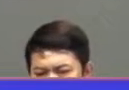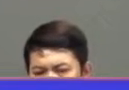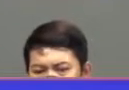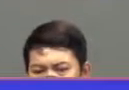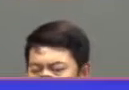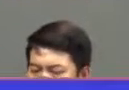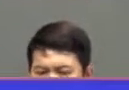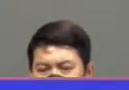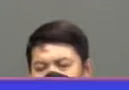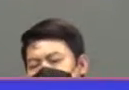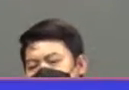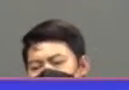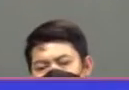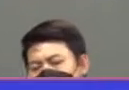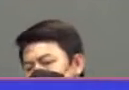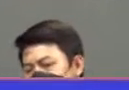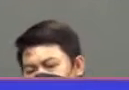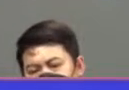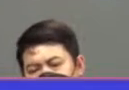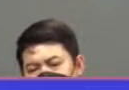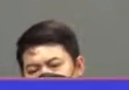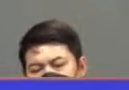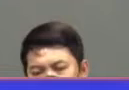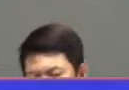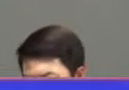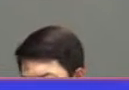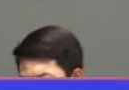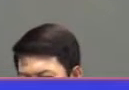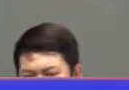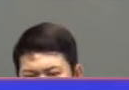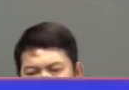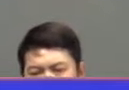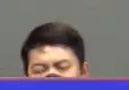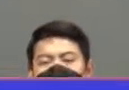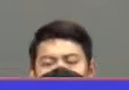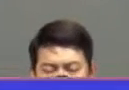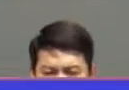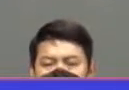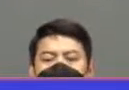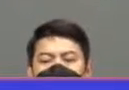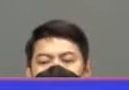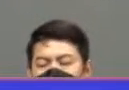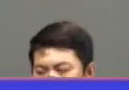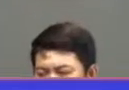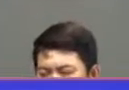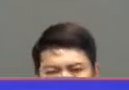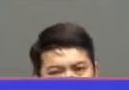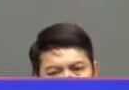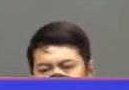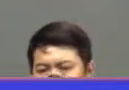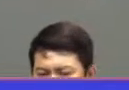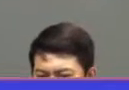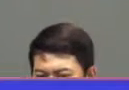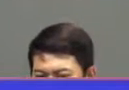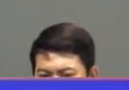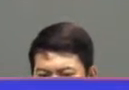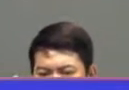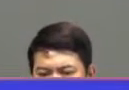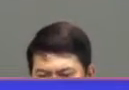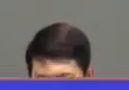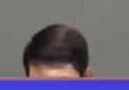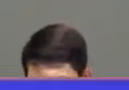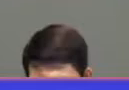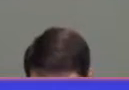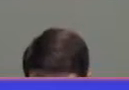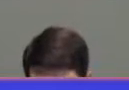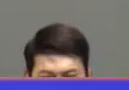กณฑ์เดิมก็คือร่วมจ่ายรัฐครึ่งหนึ่งเราครึ่งหนึ่งนะคะโดยรัฐบาลเนี่ยสนับสนุนวงเงินใช้จ่ายค่าอาหารค่าเ